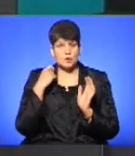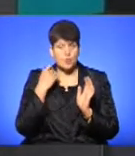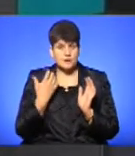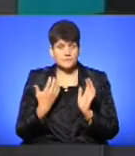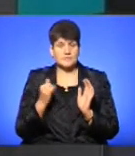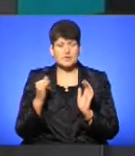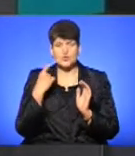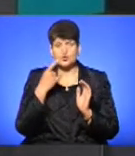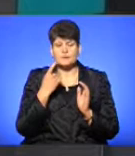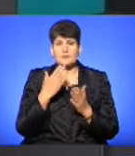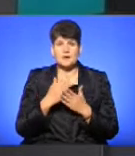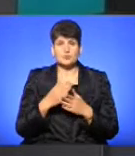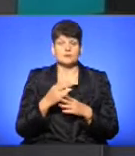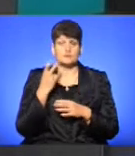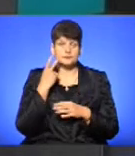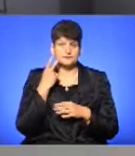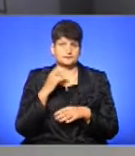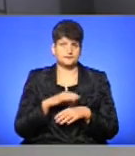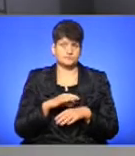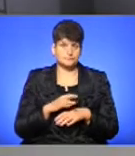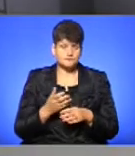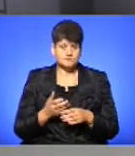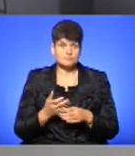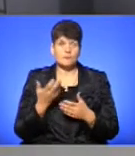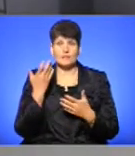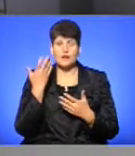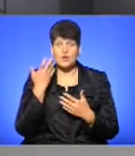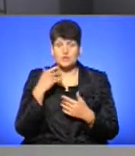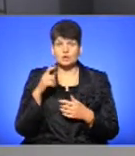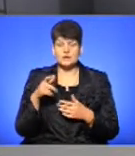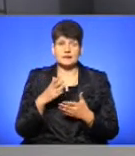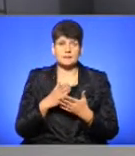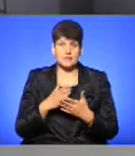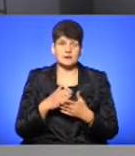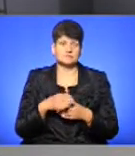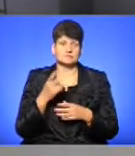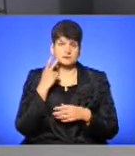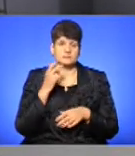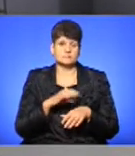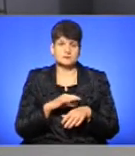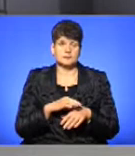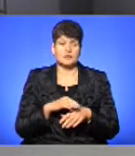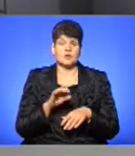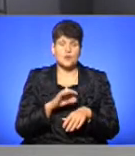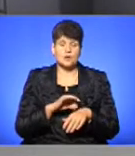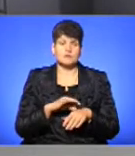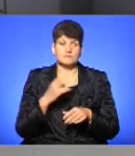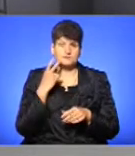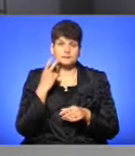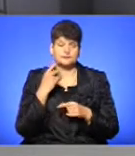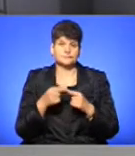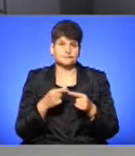особи, які мають хронічні захворювання. Тому що, коли людина, яка має хронічні захворювання, вона хворіє, відповідно,